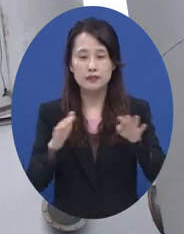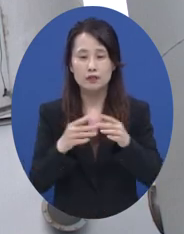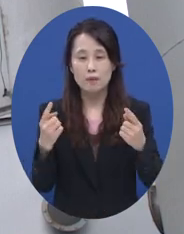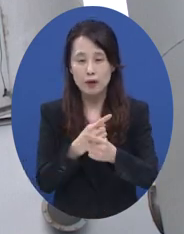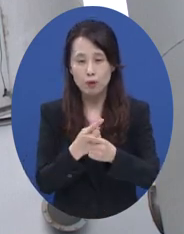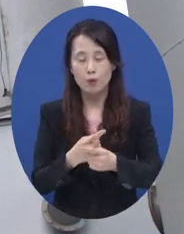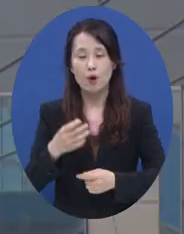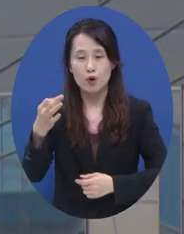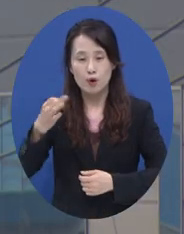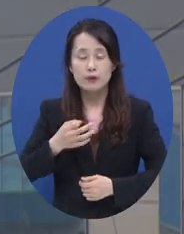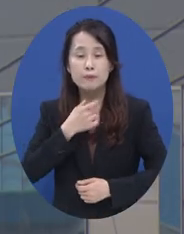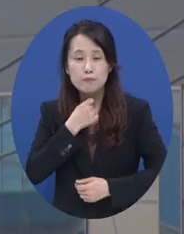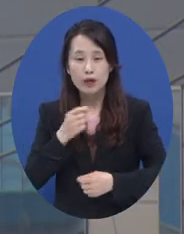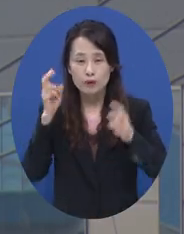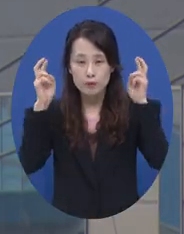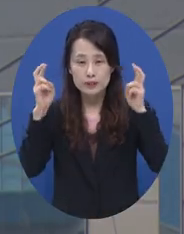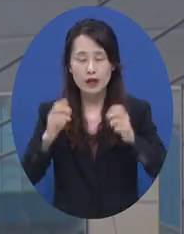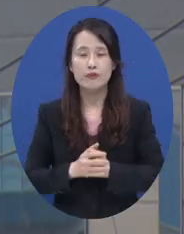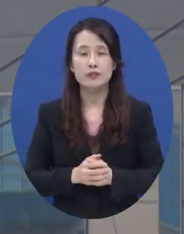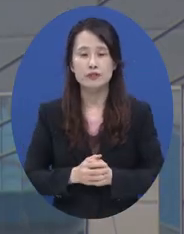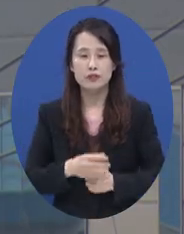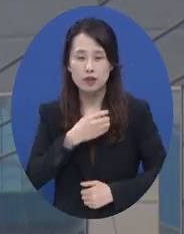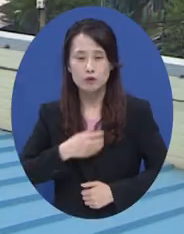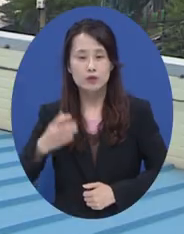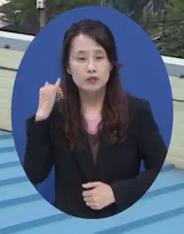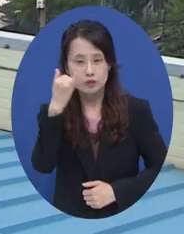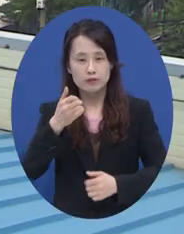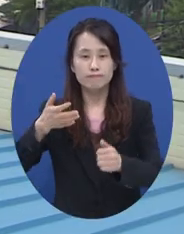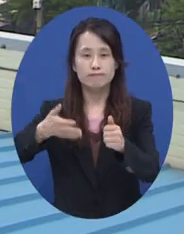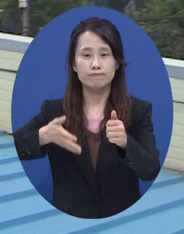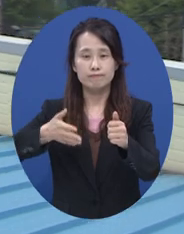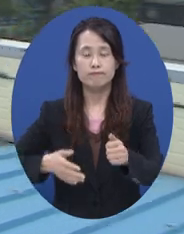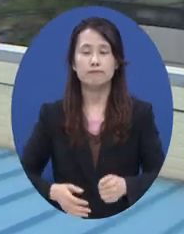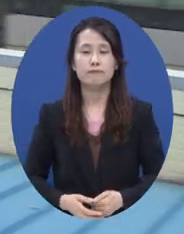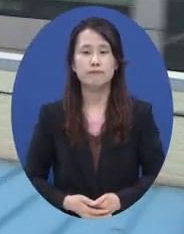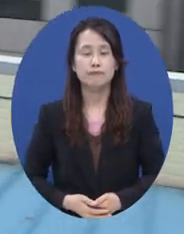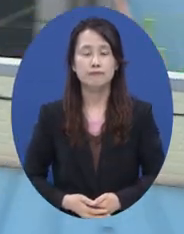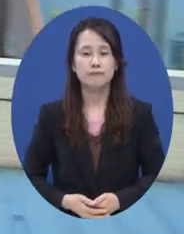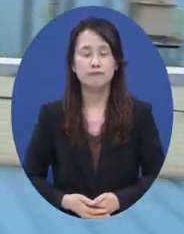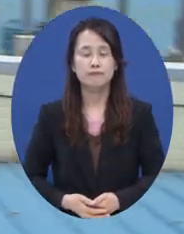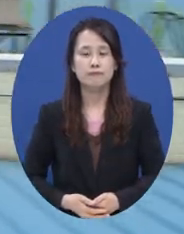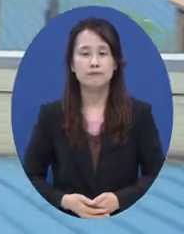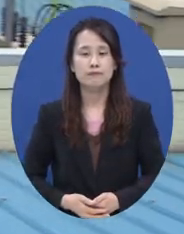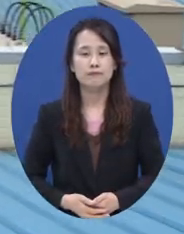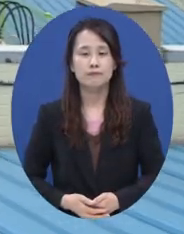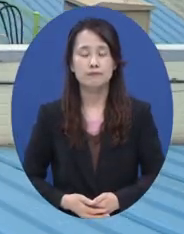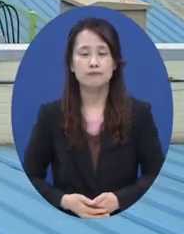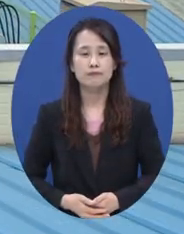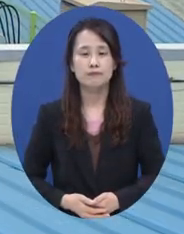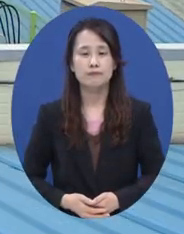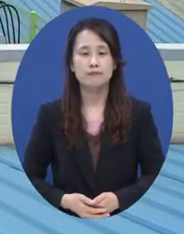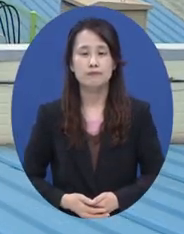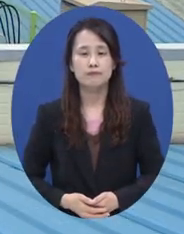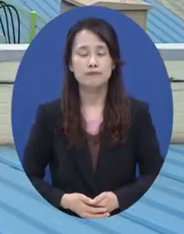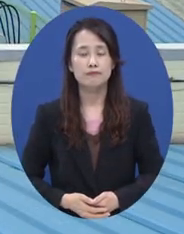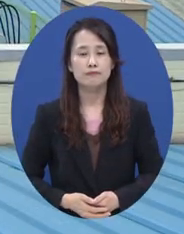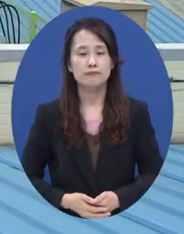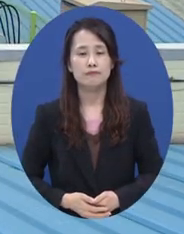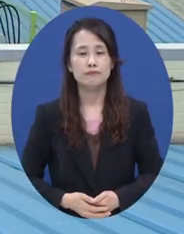교체나 개선 보조금을 받기 원하는 사업장은 관할 시군에 문의하면 됩니다. 경기CCTV 최창순입니다.